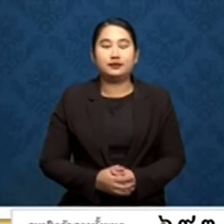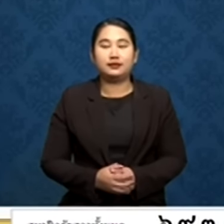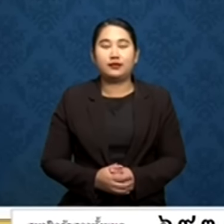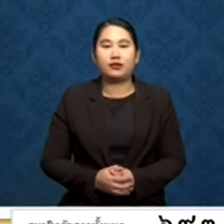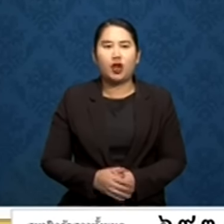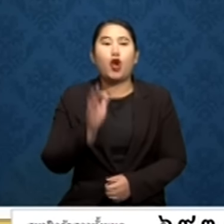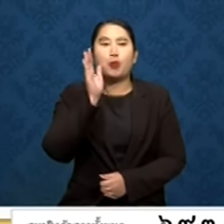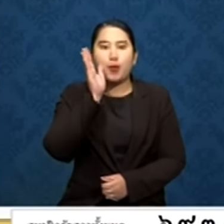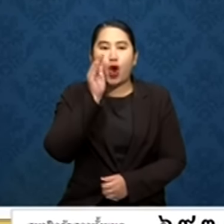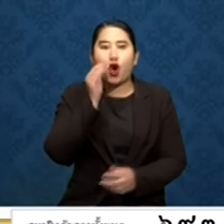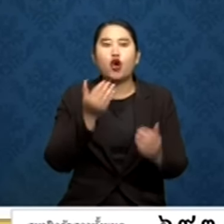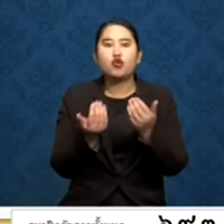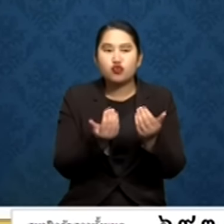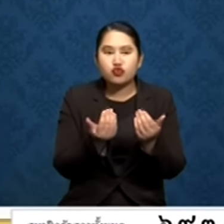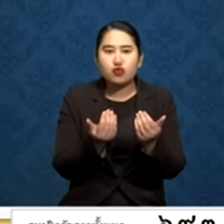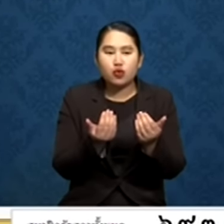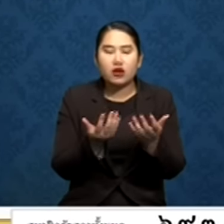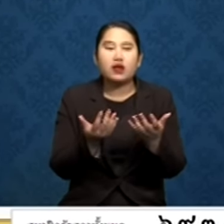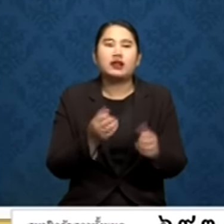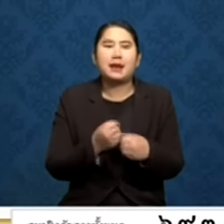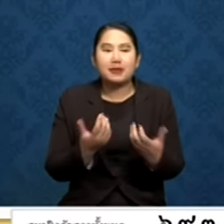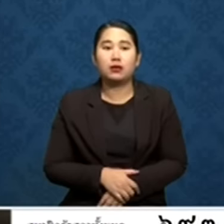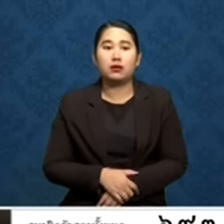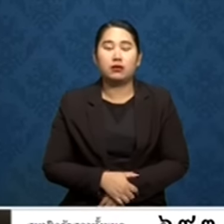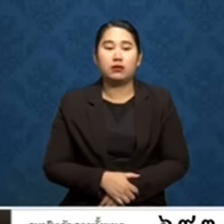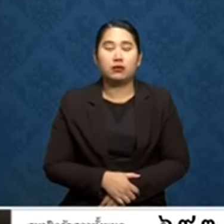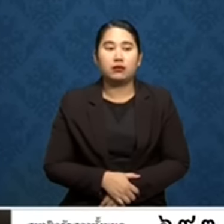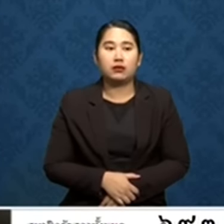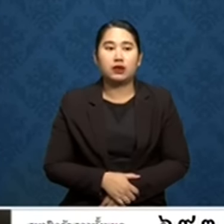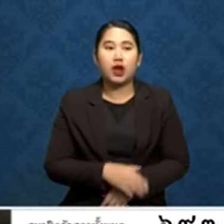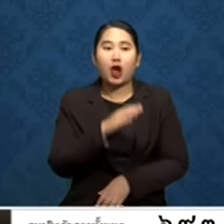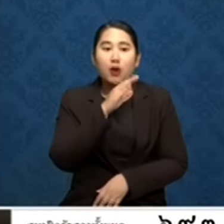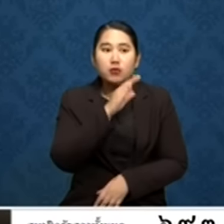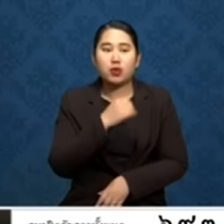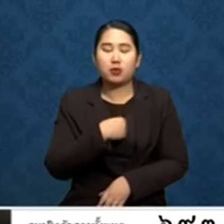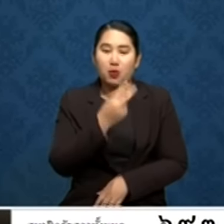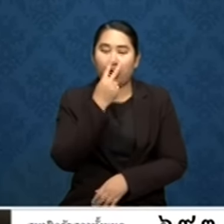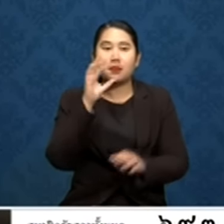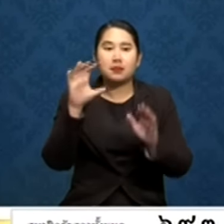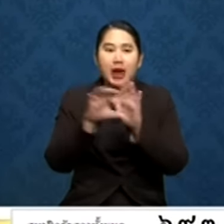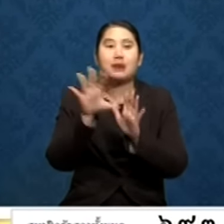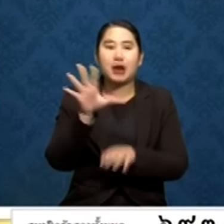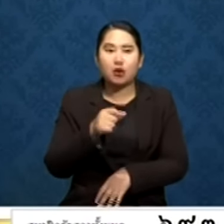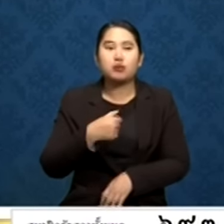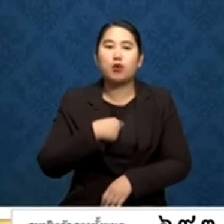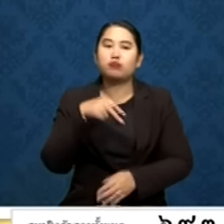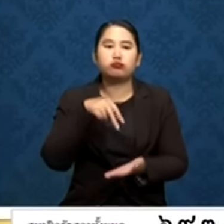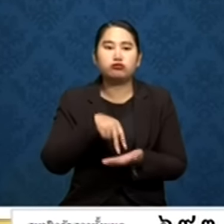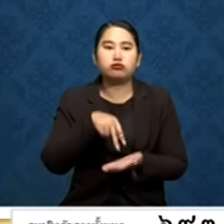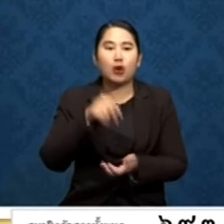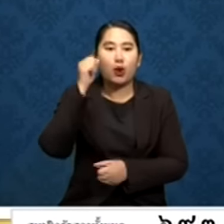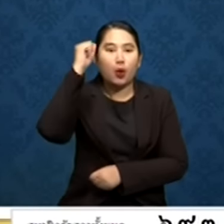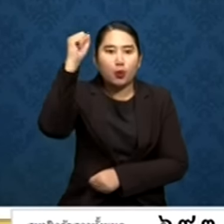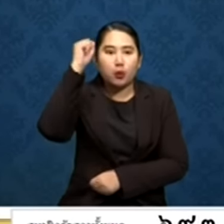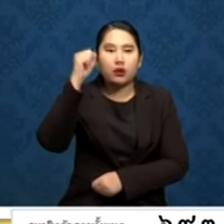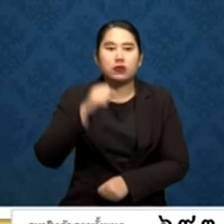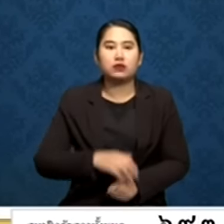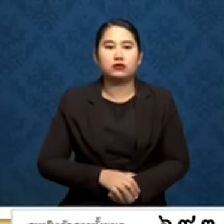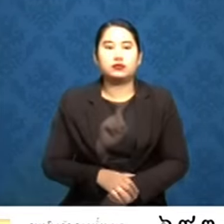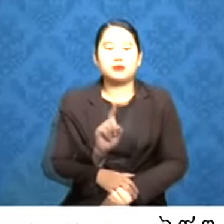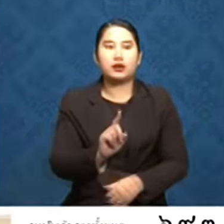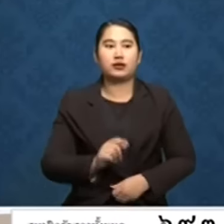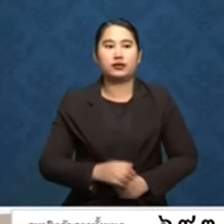พ่อเป็นลูกกันจะให้เขาขาดพ่อขาดลูกเถอะครับผมถามหน่อยครับถ้าหากว่าท่านยังเอาภาพนี้ขึ้นผมก็จะยืนประท้วงอยู่นี่นะฮะสามวันสามคืนก็ได้ไ